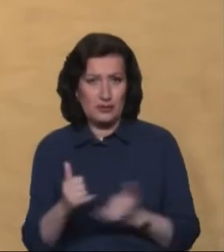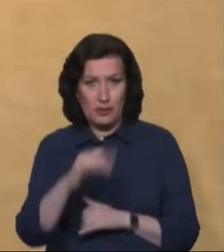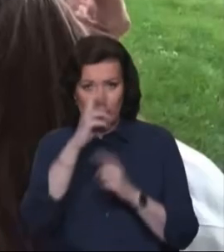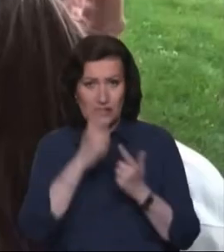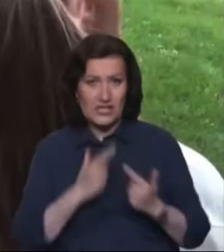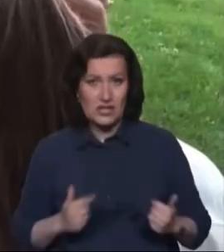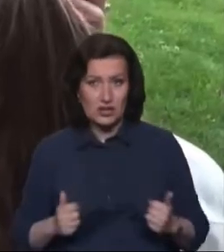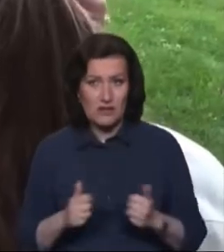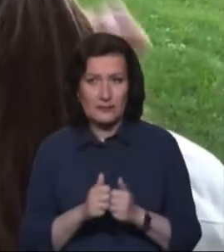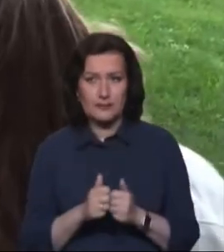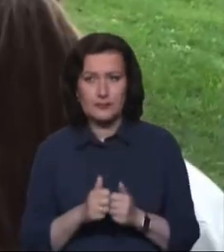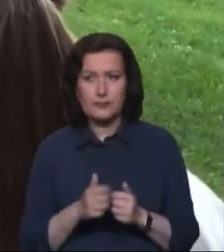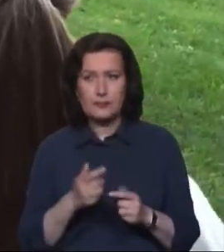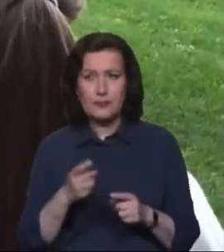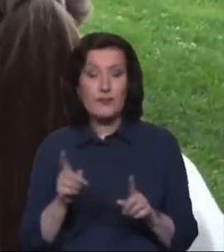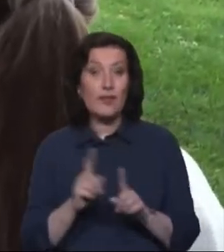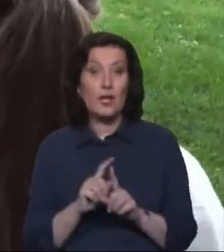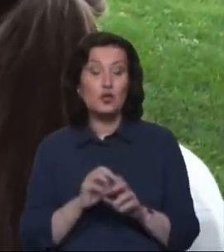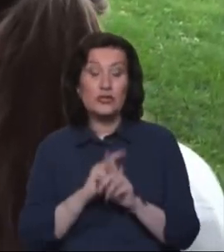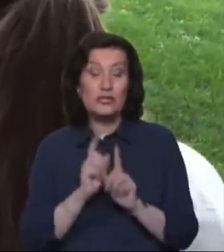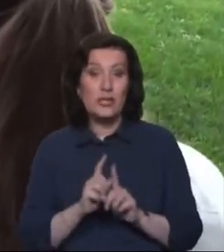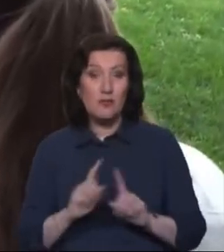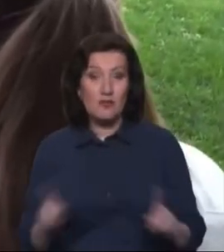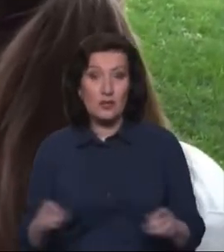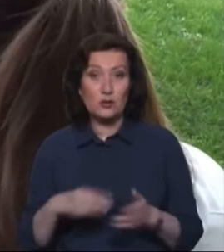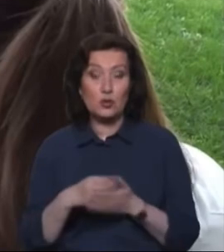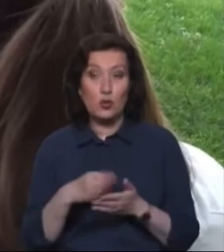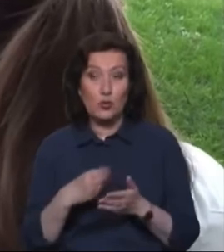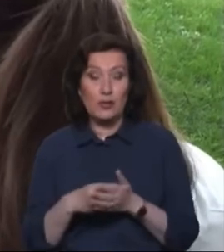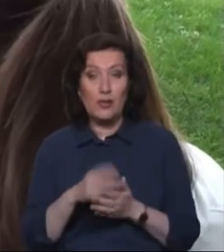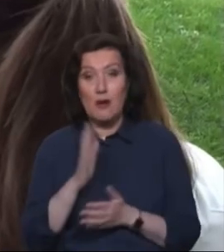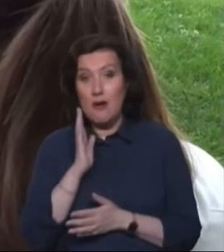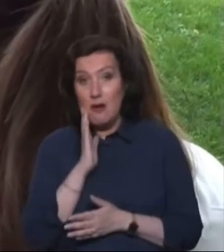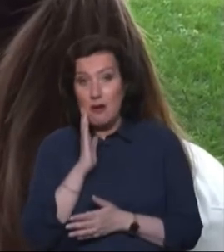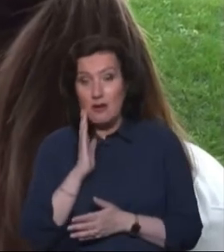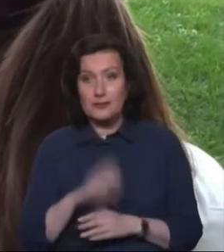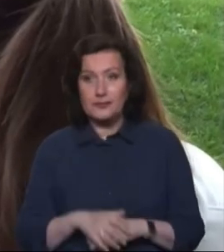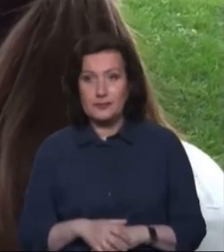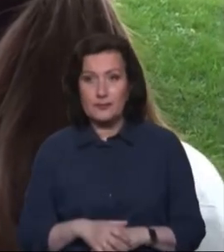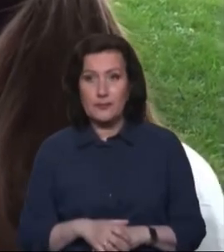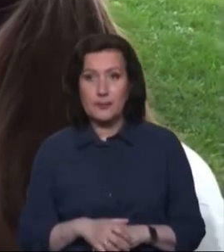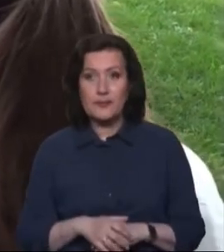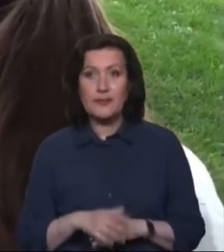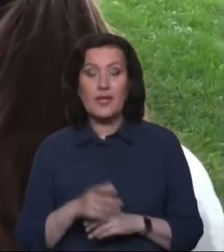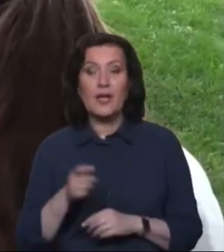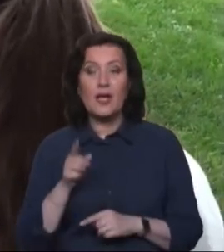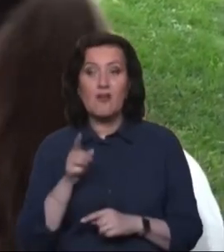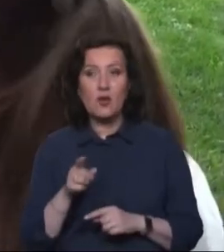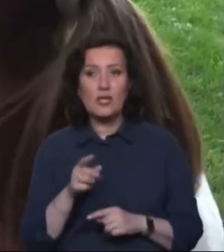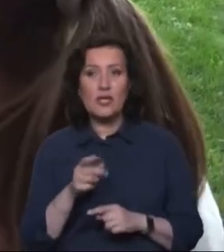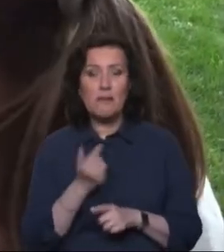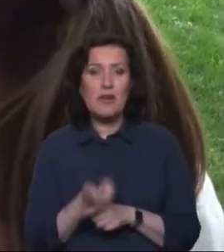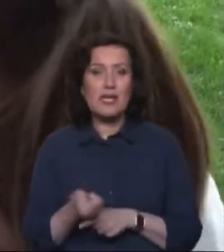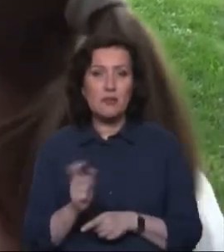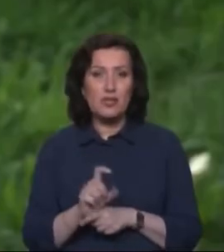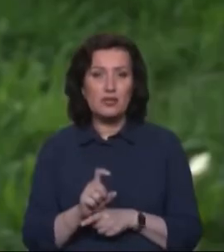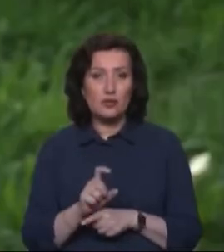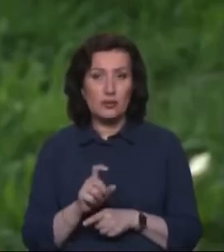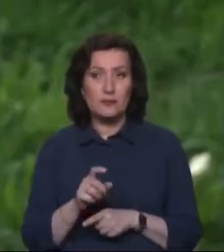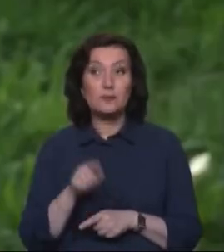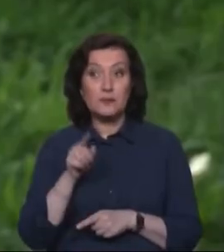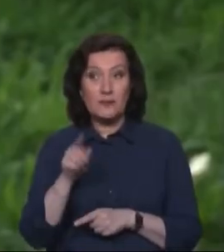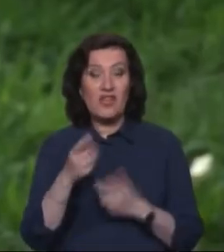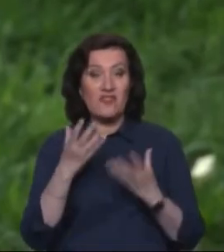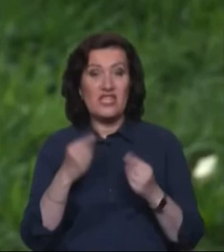яких держава щось неймовірне ці Суми це А при тому що вони перебільшили дмитру